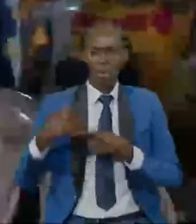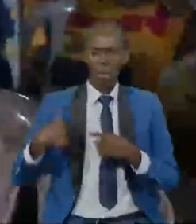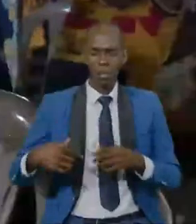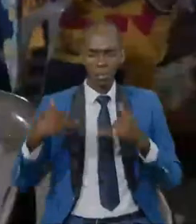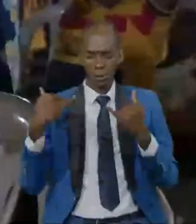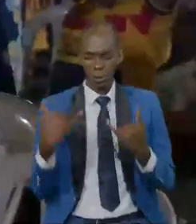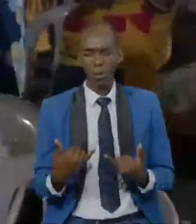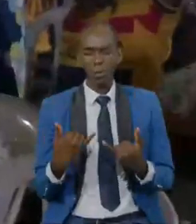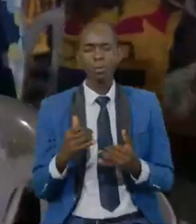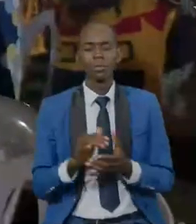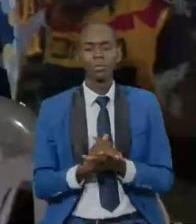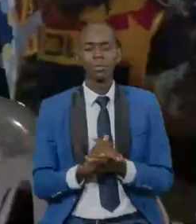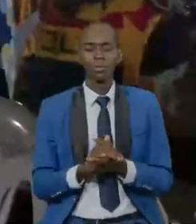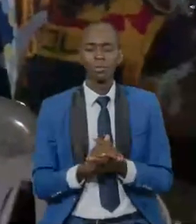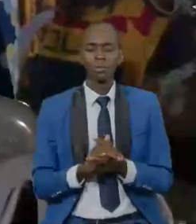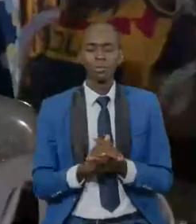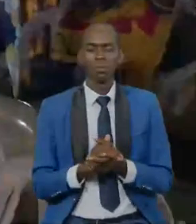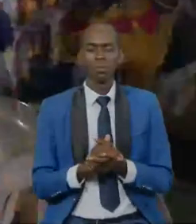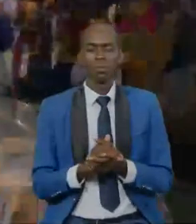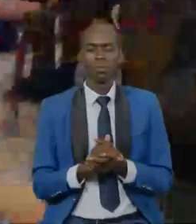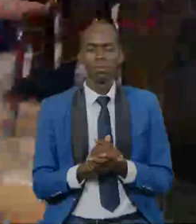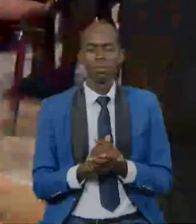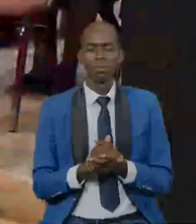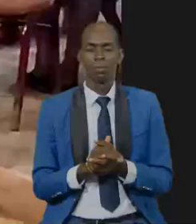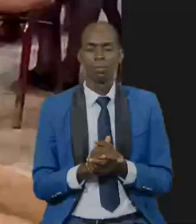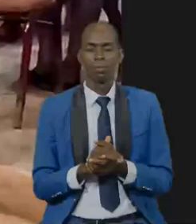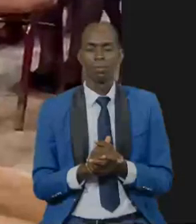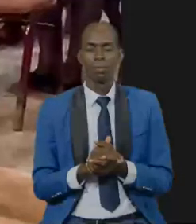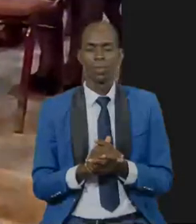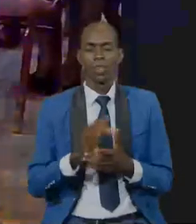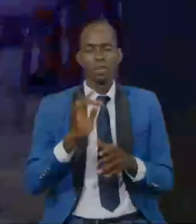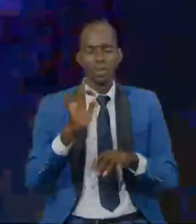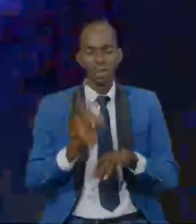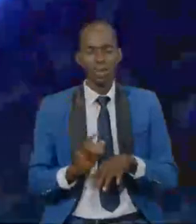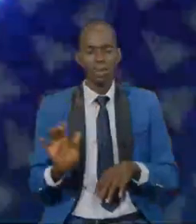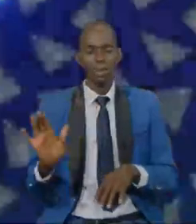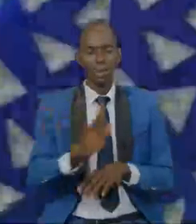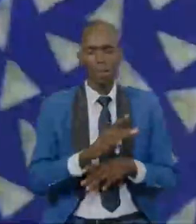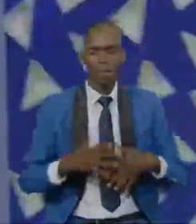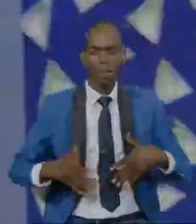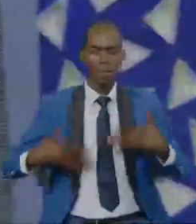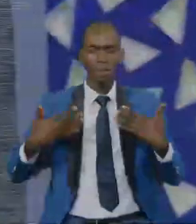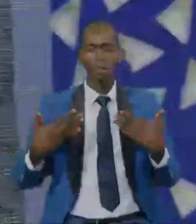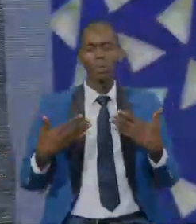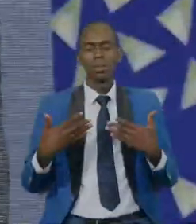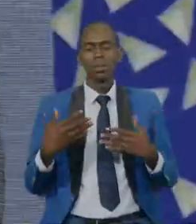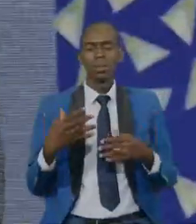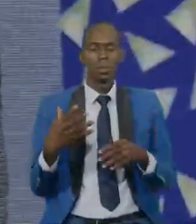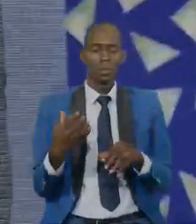paix de Dieu et le pardon venant du Seigneur s'établisse dans leur cœur. Touche leur vie.